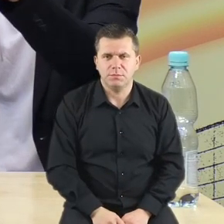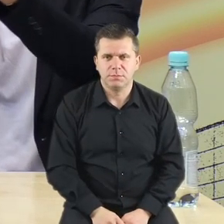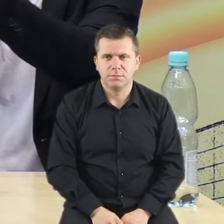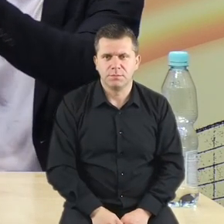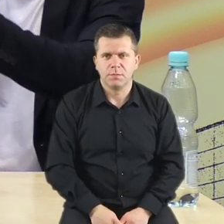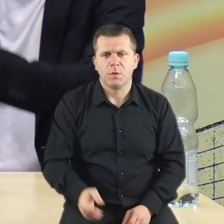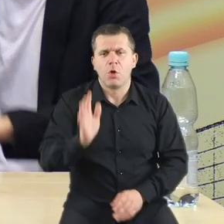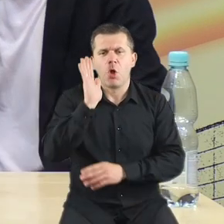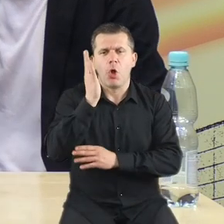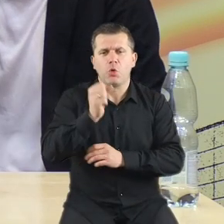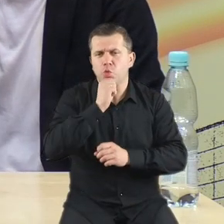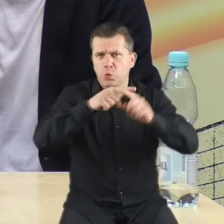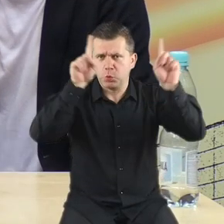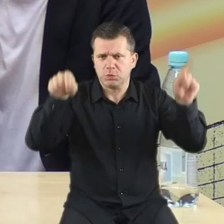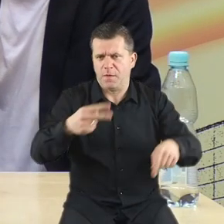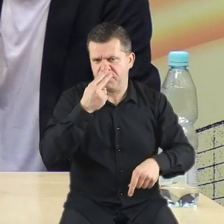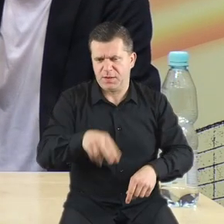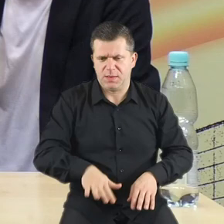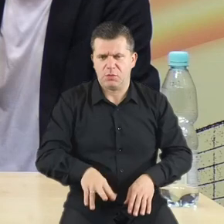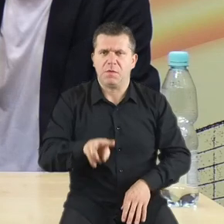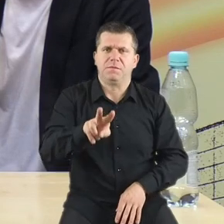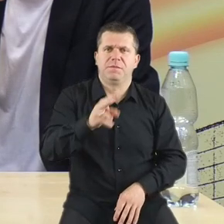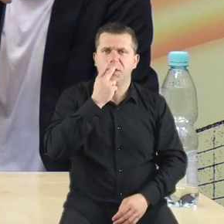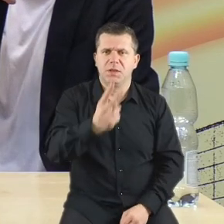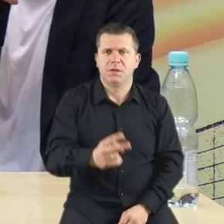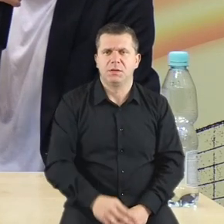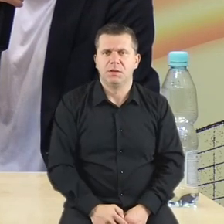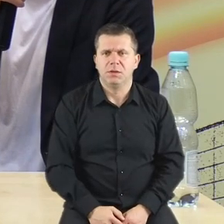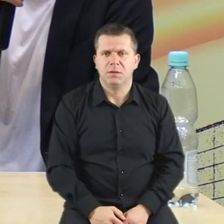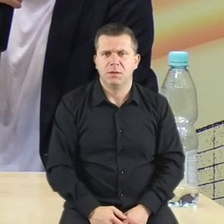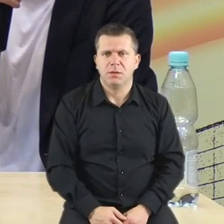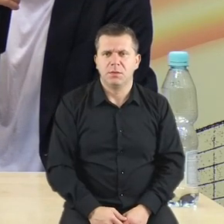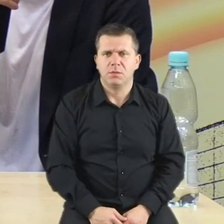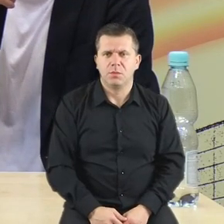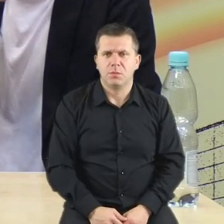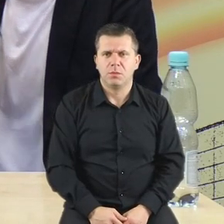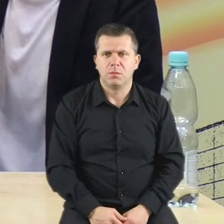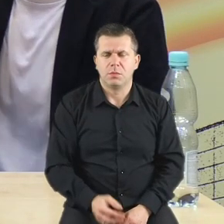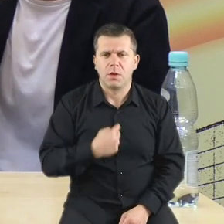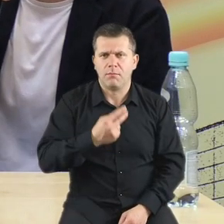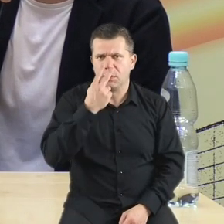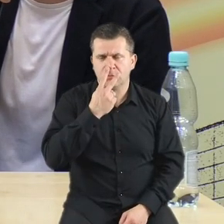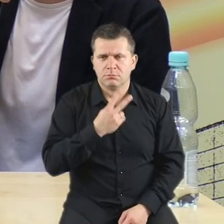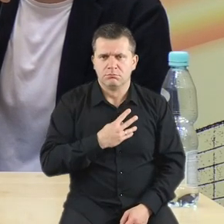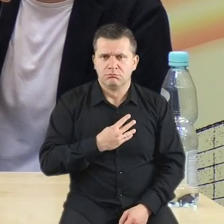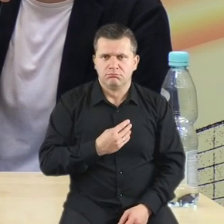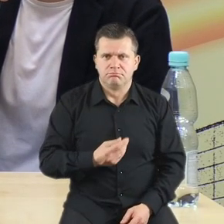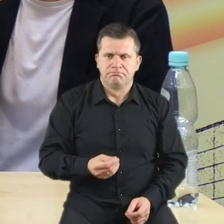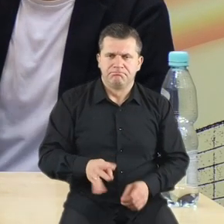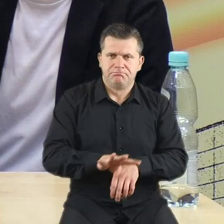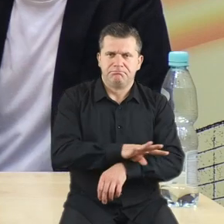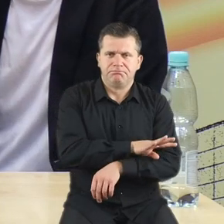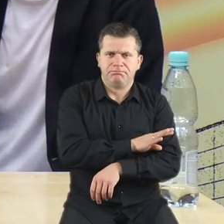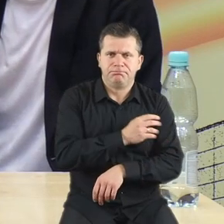było widać z dołu. No i muszę powiedzieć, że ugięły się pode mną kolana. Patrzę,